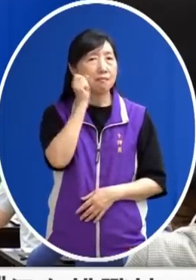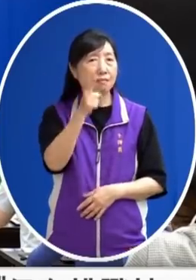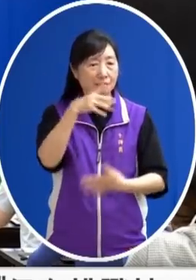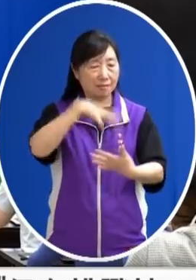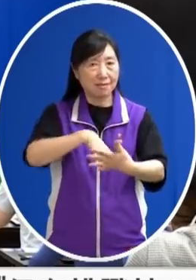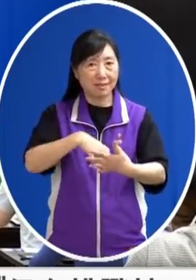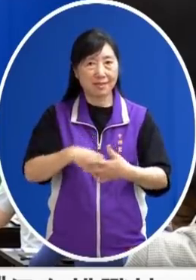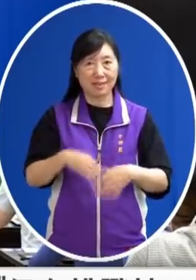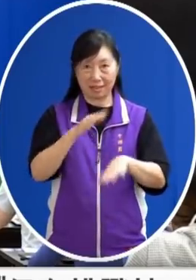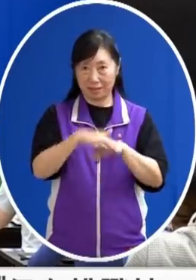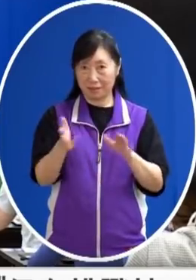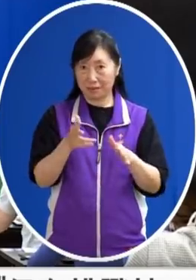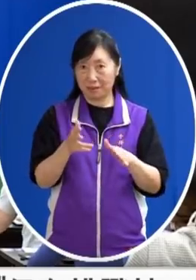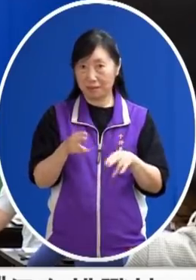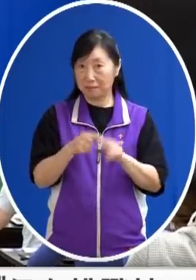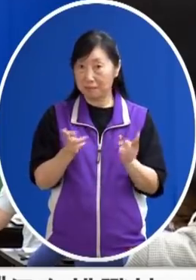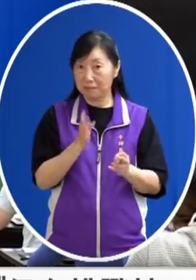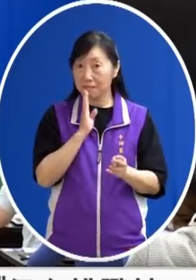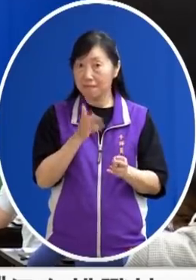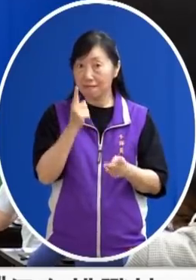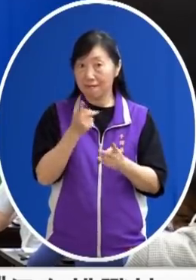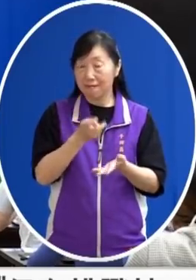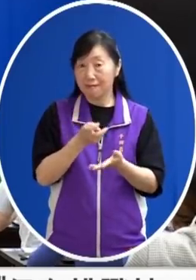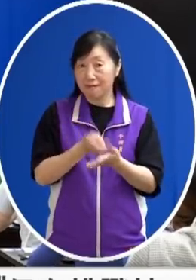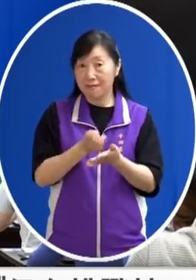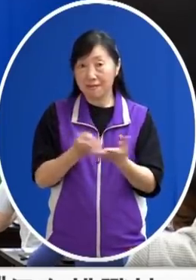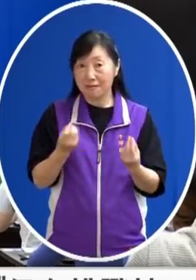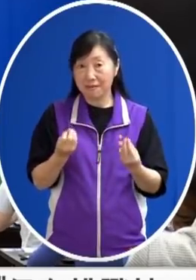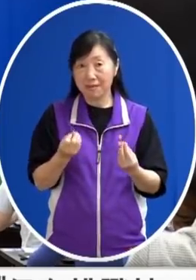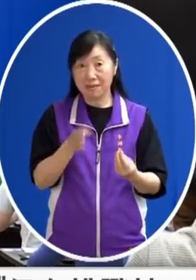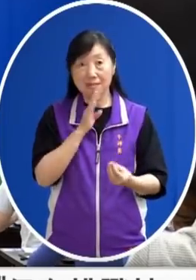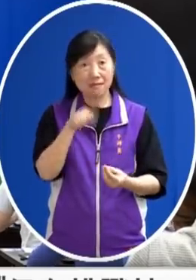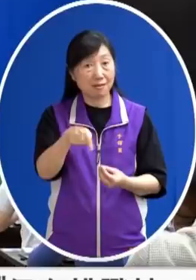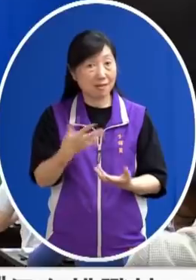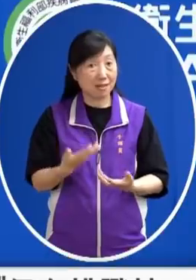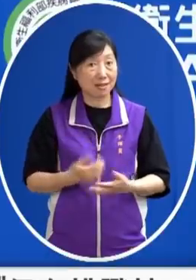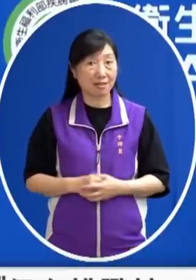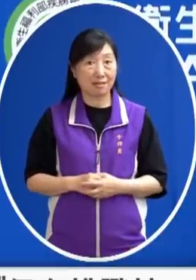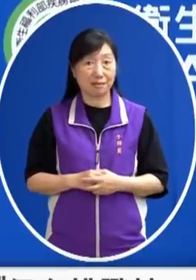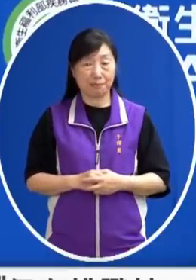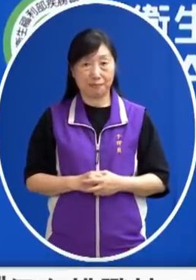会放宽管制的意思吗？那有没有确切的时间？谢谢。